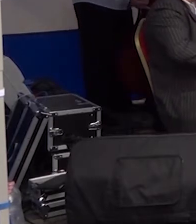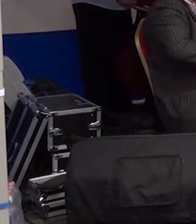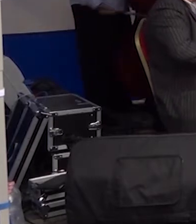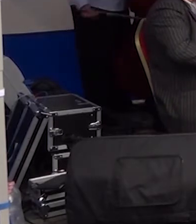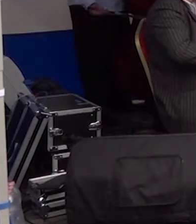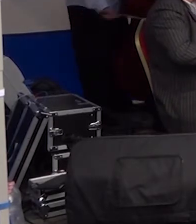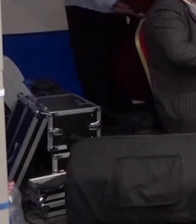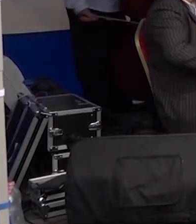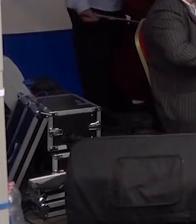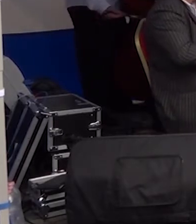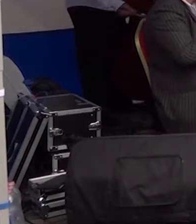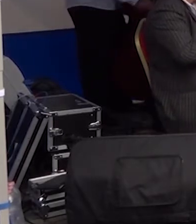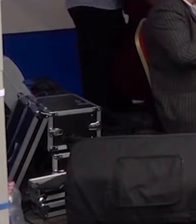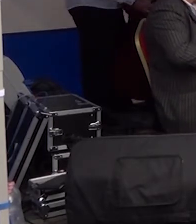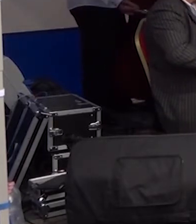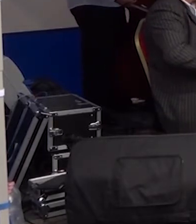de szüktem magam.